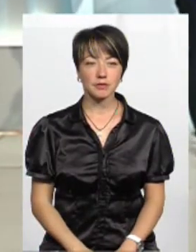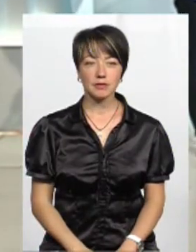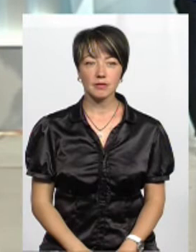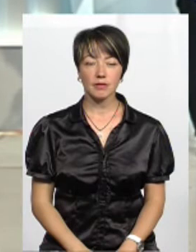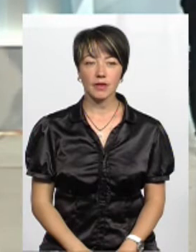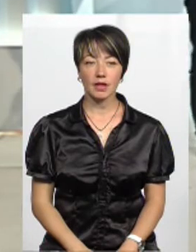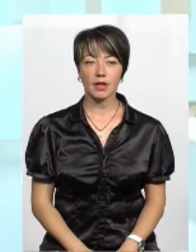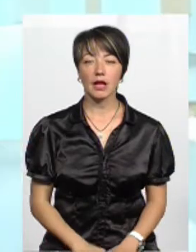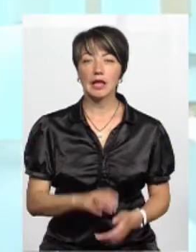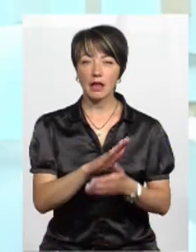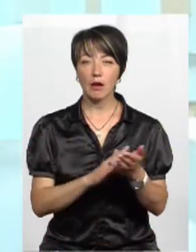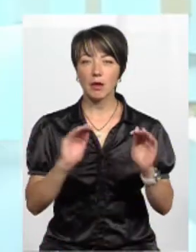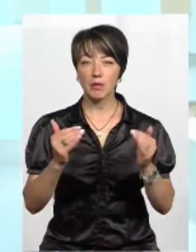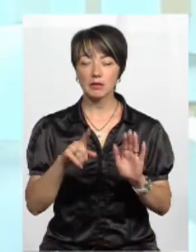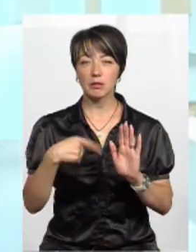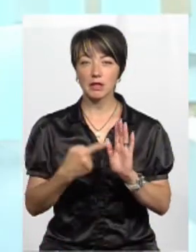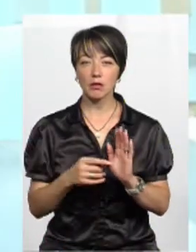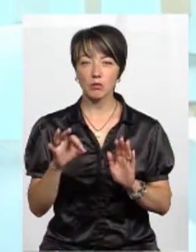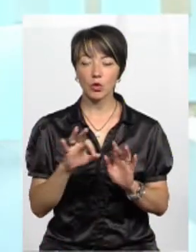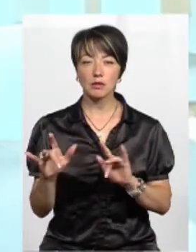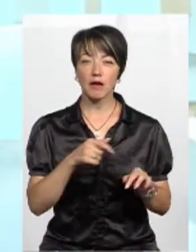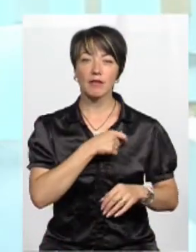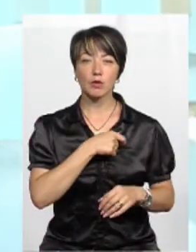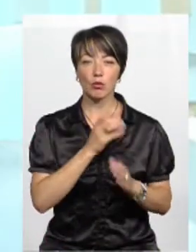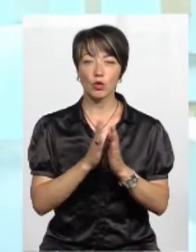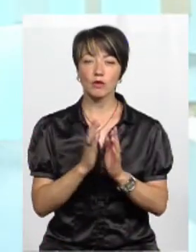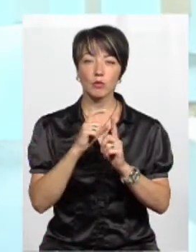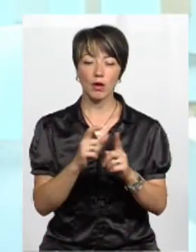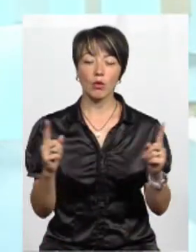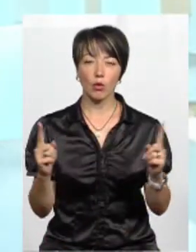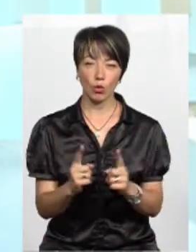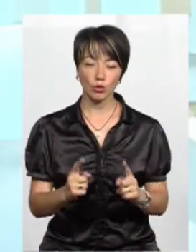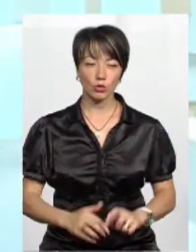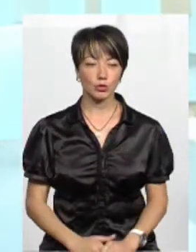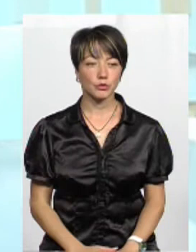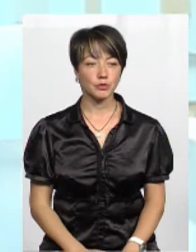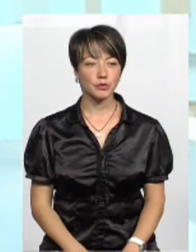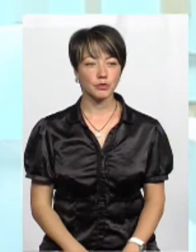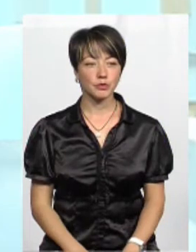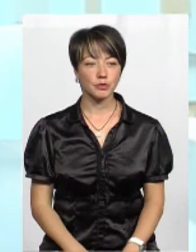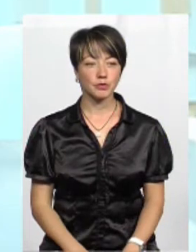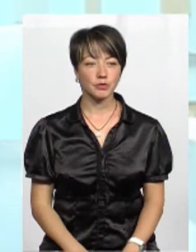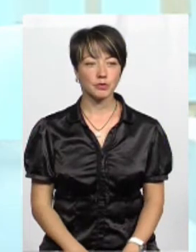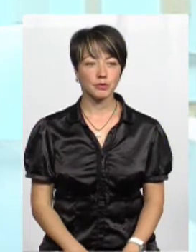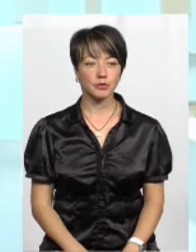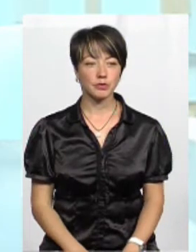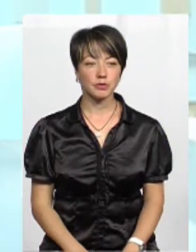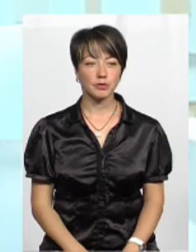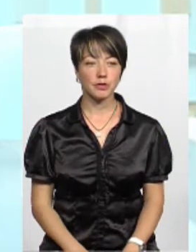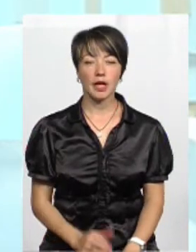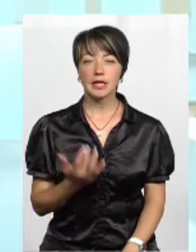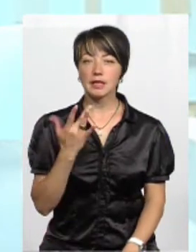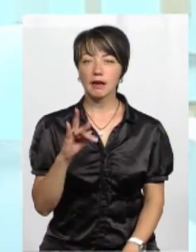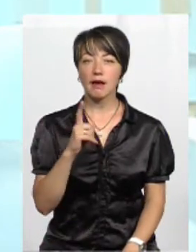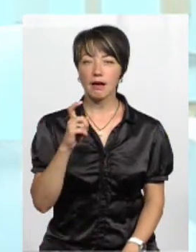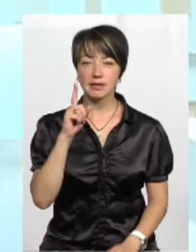Артуре, далі маємо бліц питання стосовно справ депутатських. Прошу відповідати одним словом або максимум словосполученням. Добре.